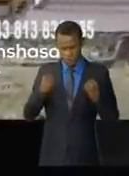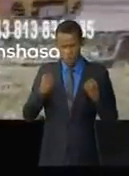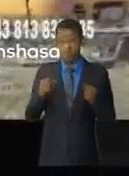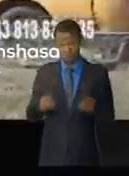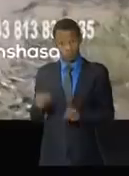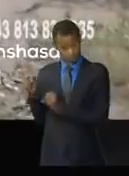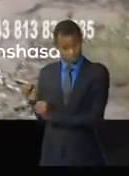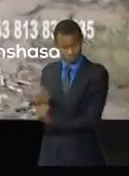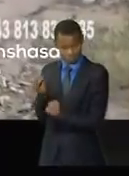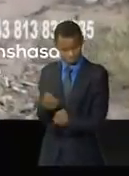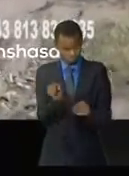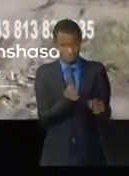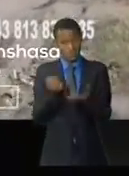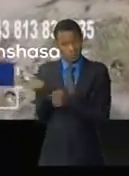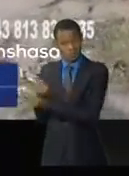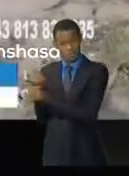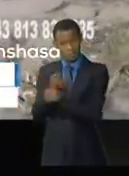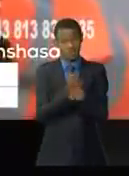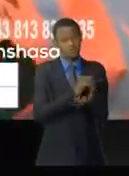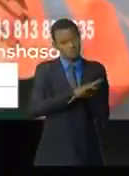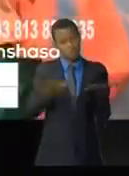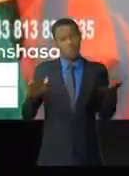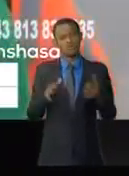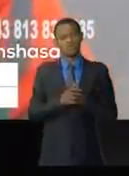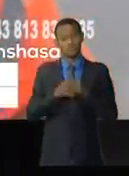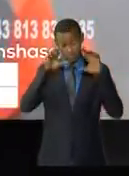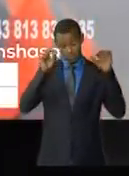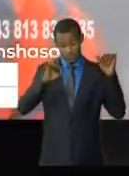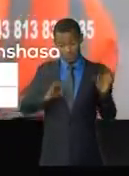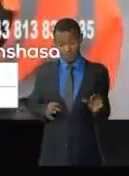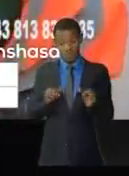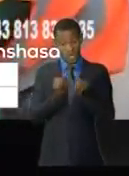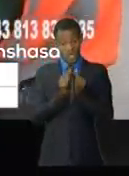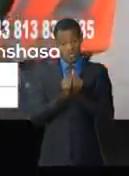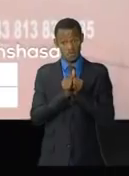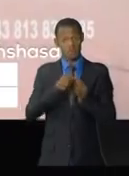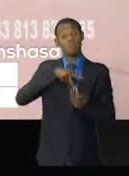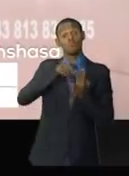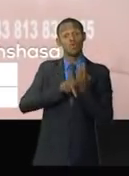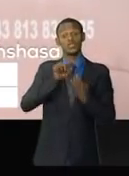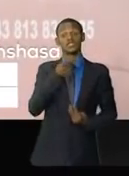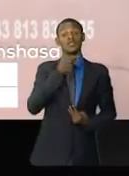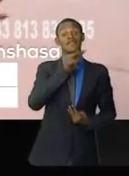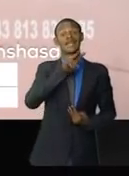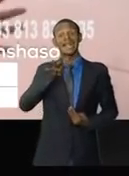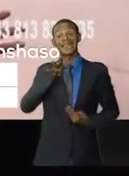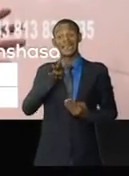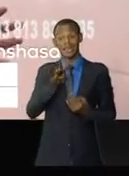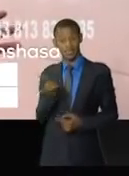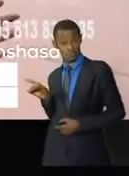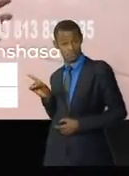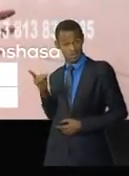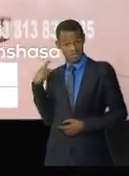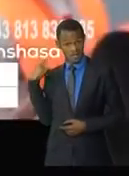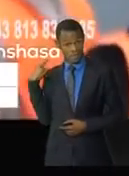est engagé par la carotte ou par le bâton. Le G24 est encore la carotte qu'il faudrait saisir du 20 au 28